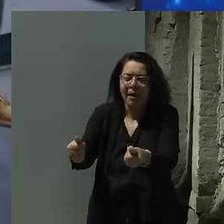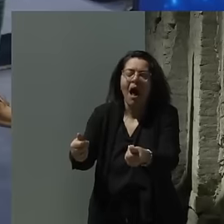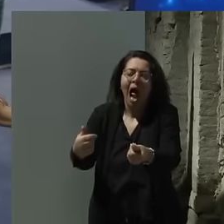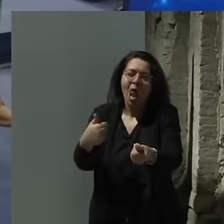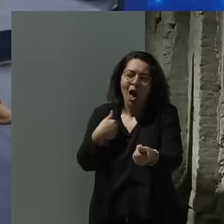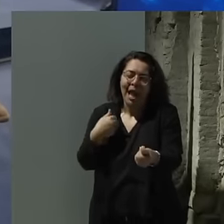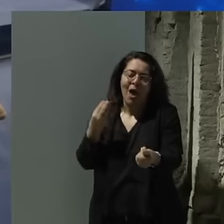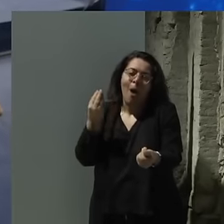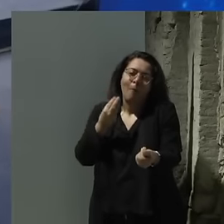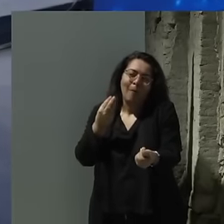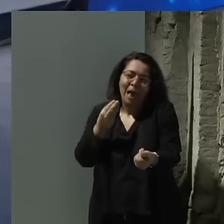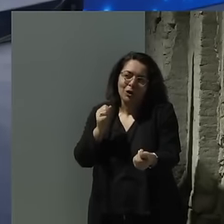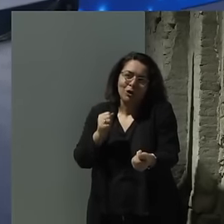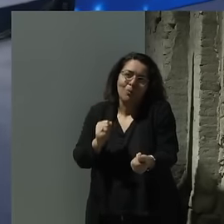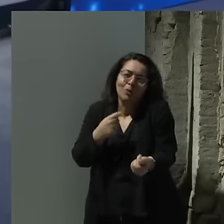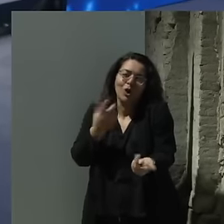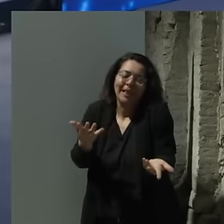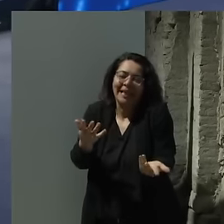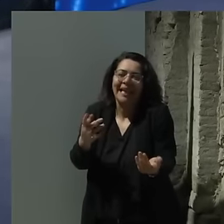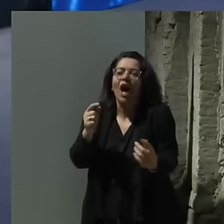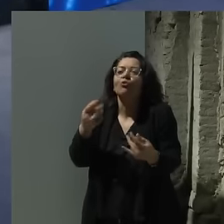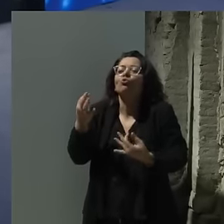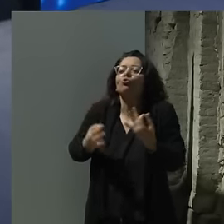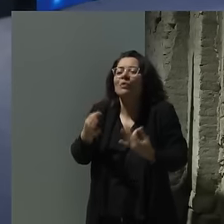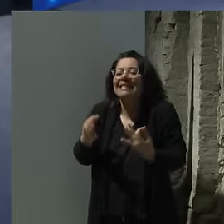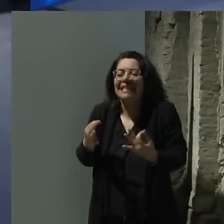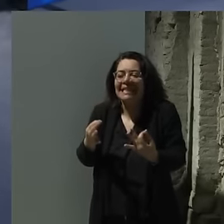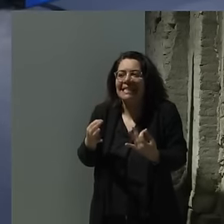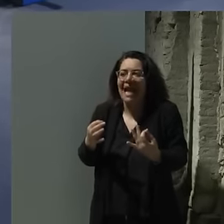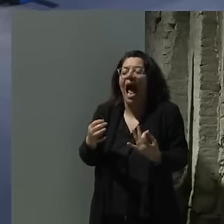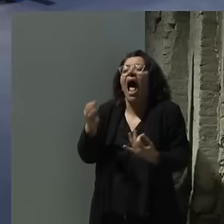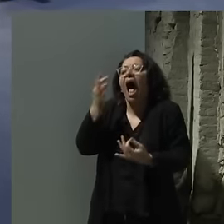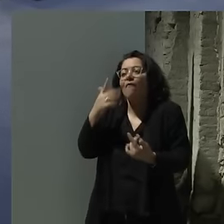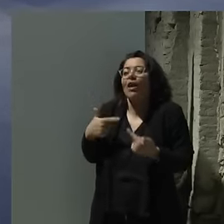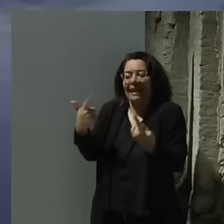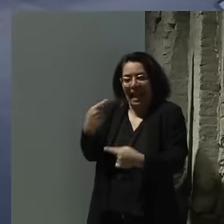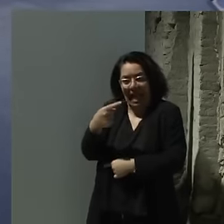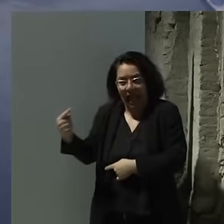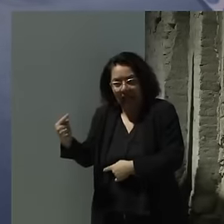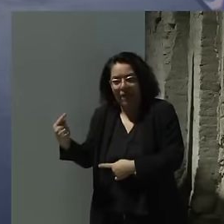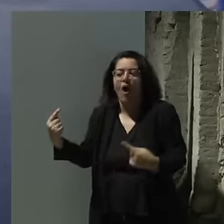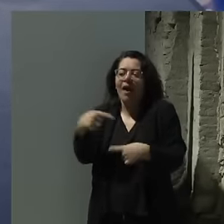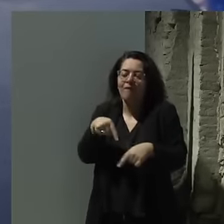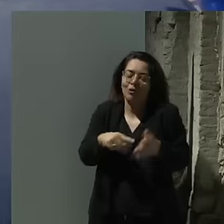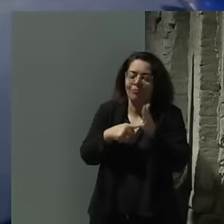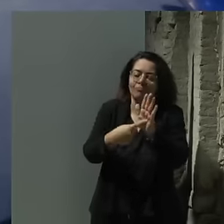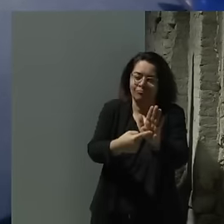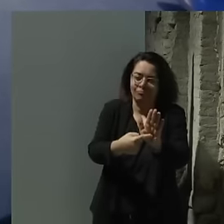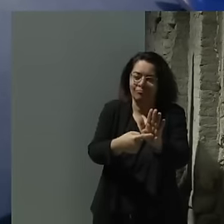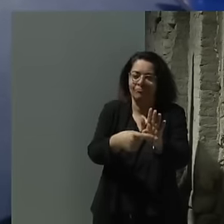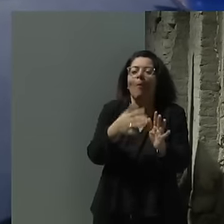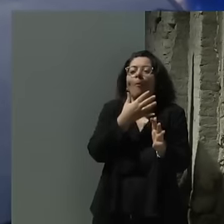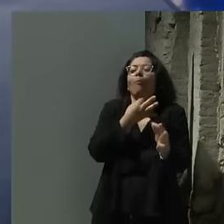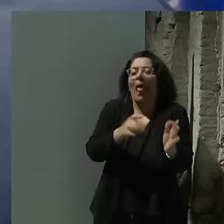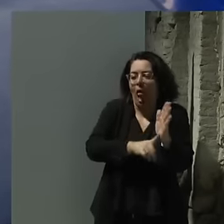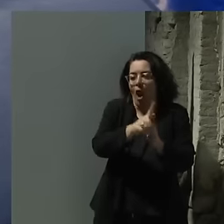che di brutto può fare la giustizia, questa sia la rappresentazione di quello che invece di bello può fare la giustizia. Perché?